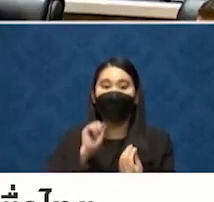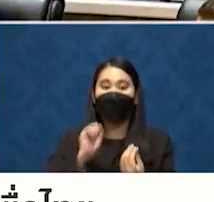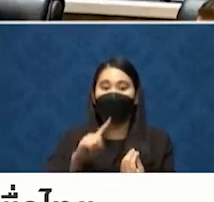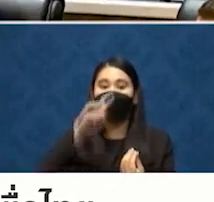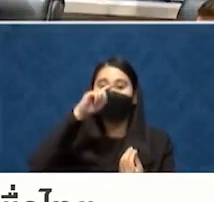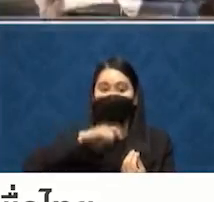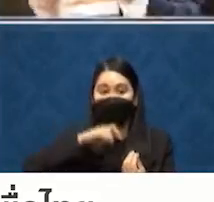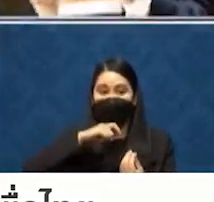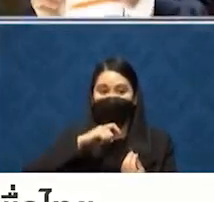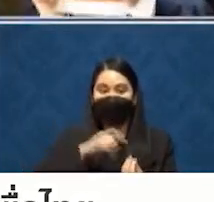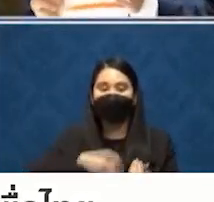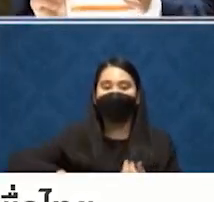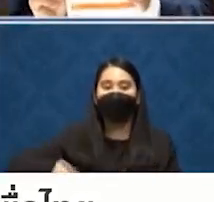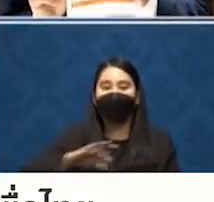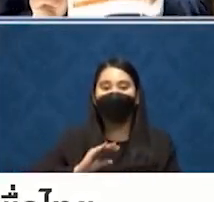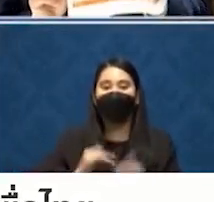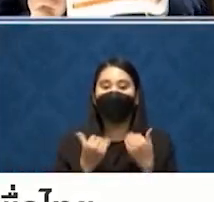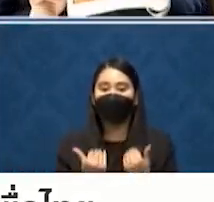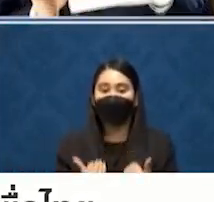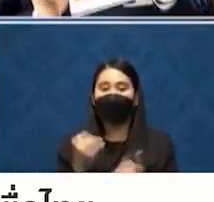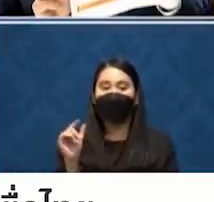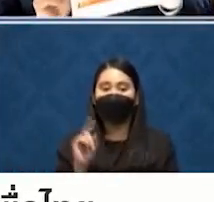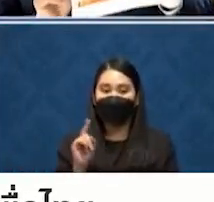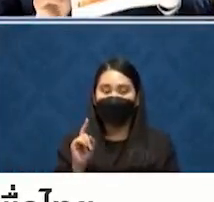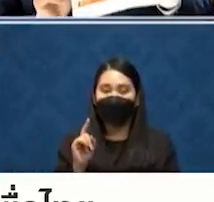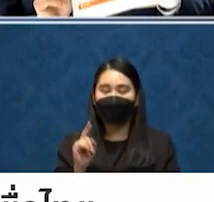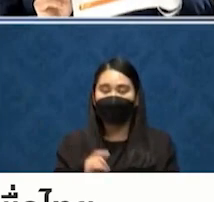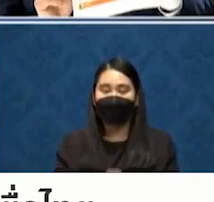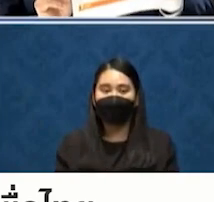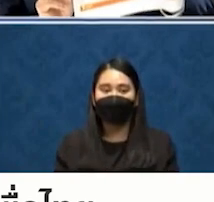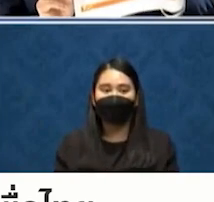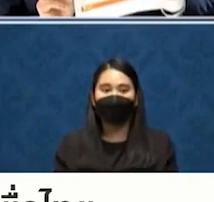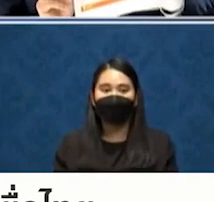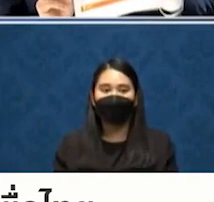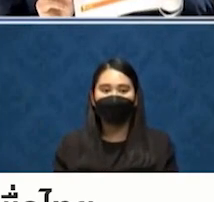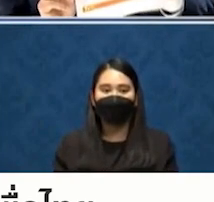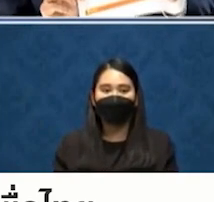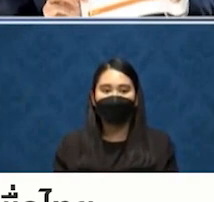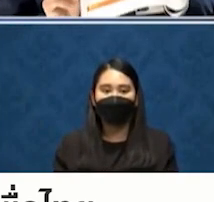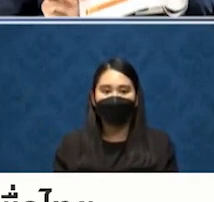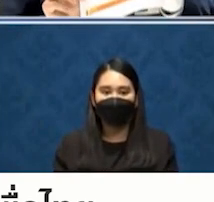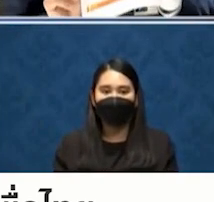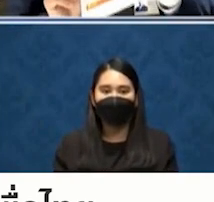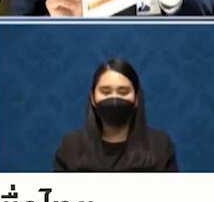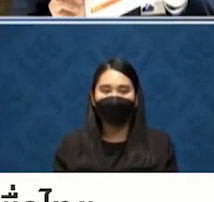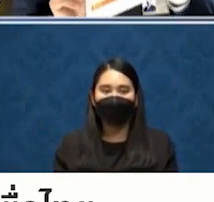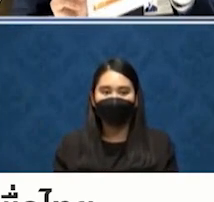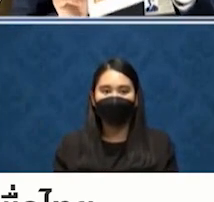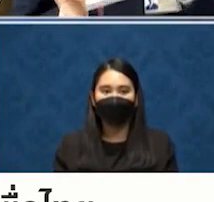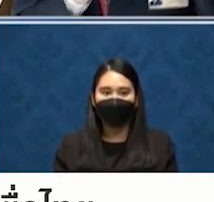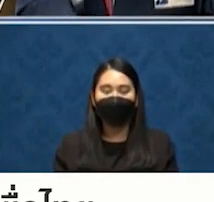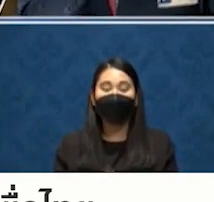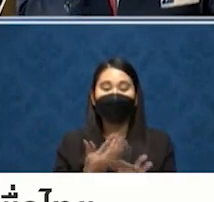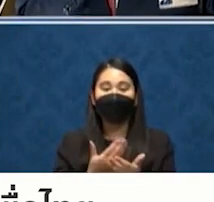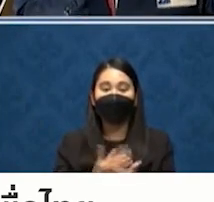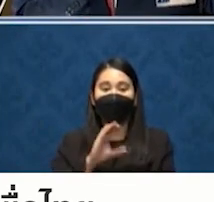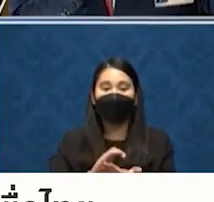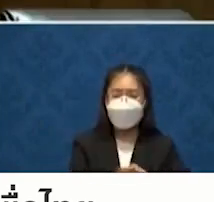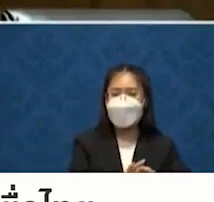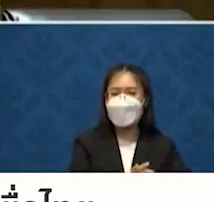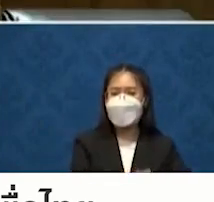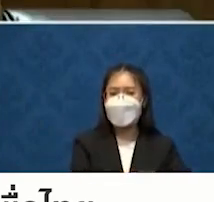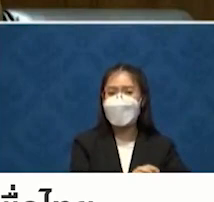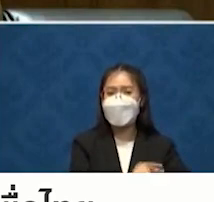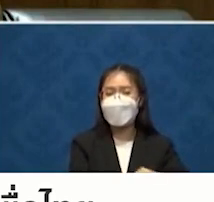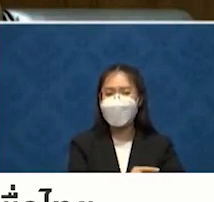ริตนะก็ร่วมเป็นองค์ประชุมด้วยตลอด น ะเปลวสีเงินบอกว่าผมก็ฟังบ้างไม่ได้ฟังบ้างเพราะรู้อยู่ย